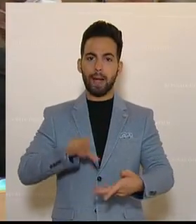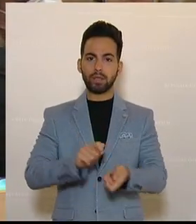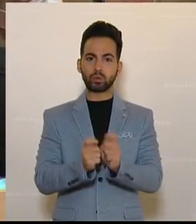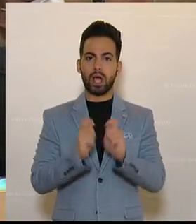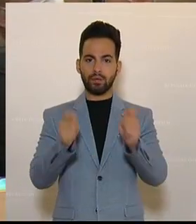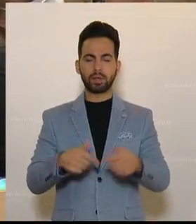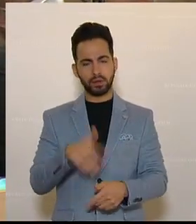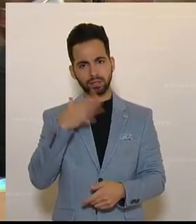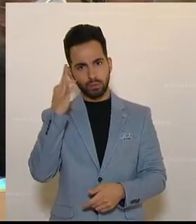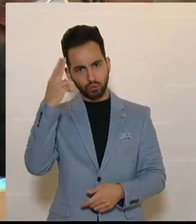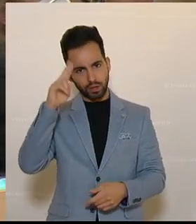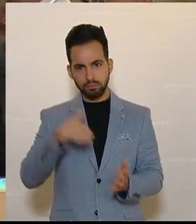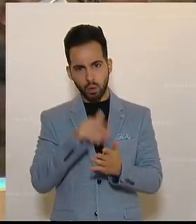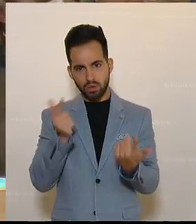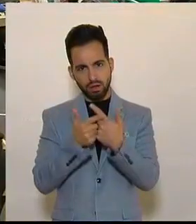meine Damen und Herren.